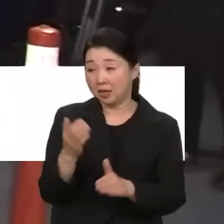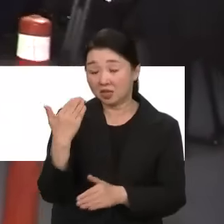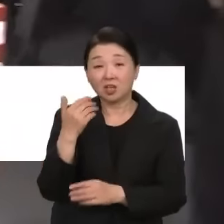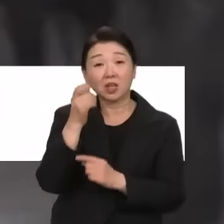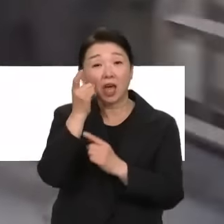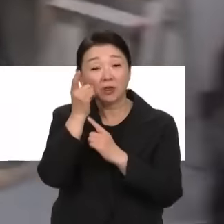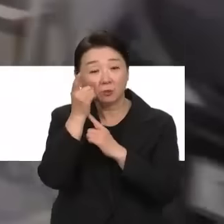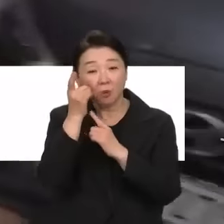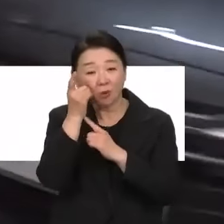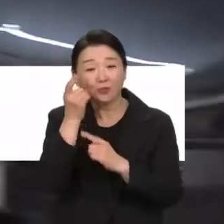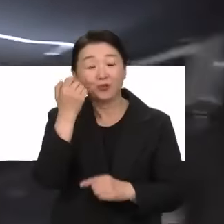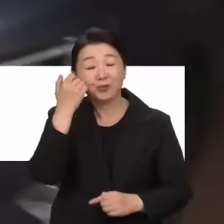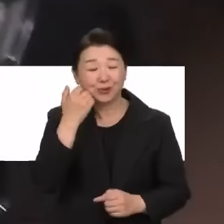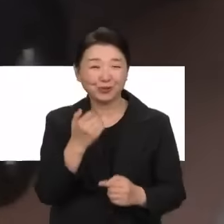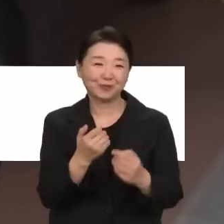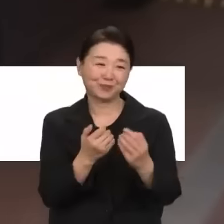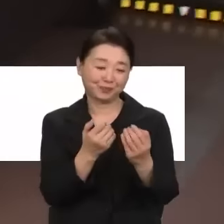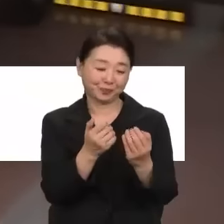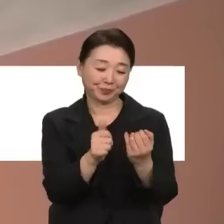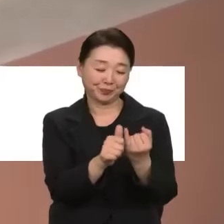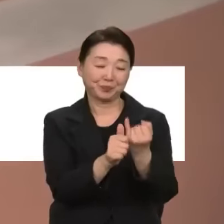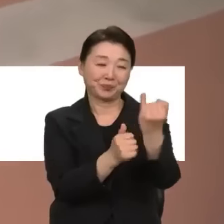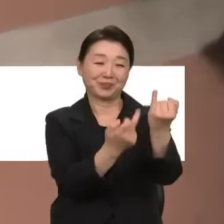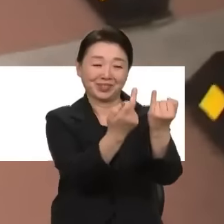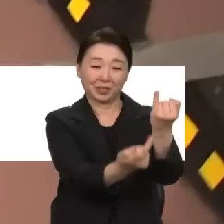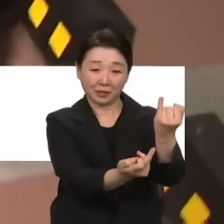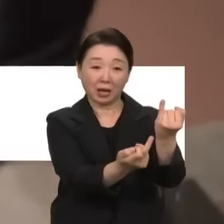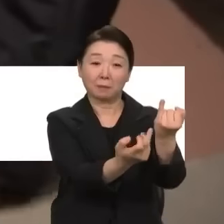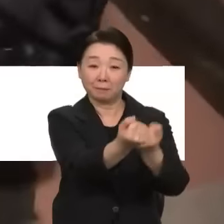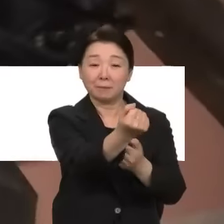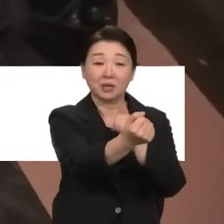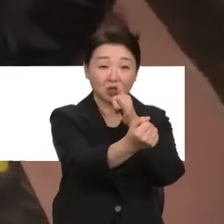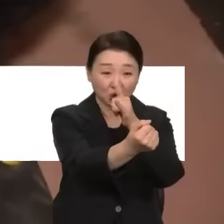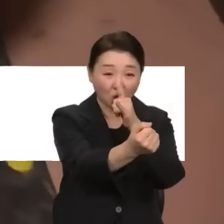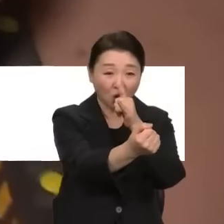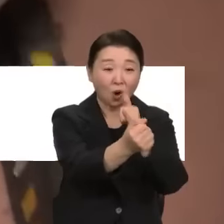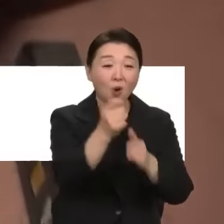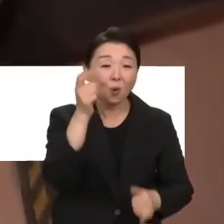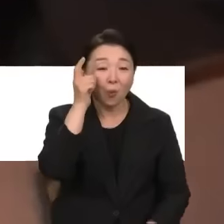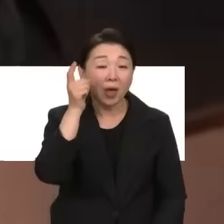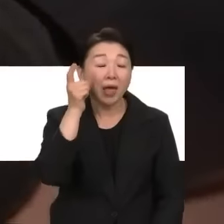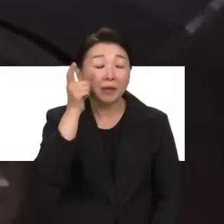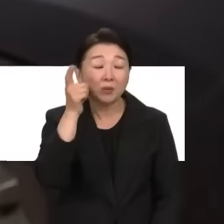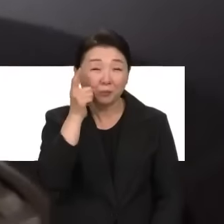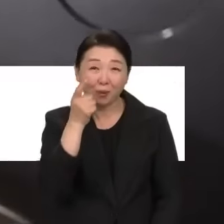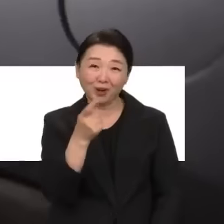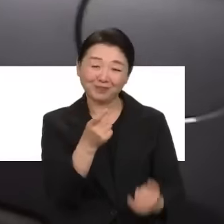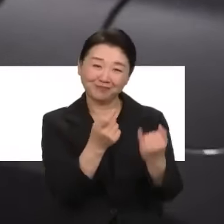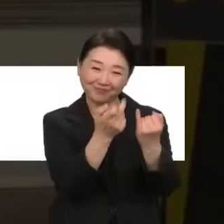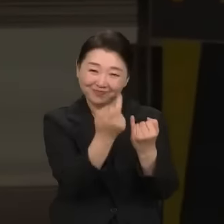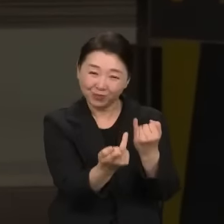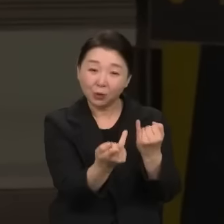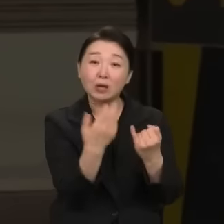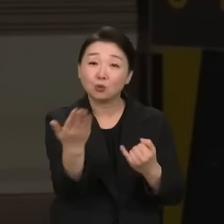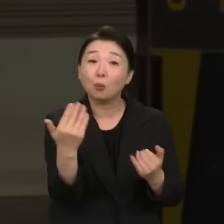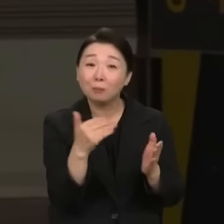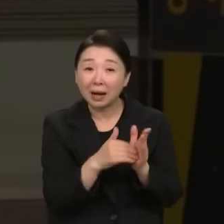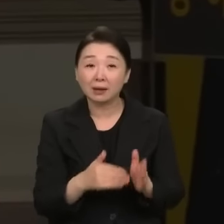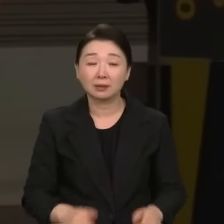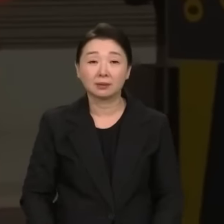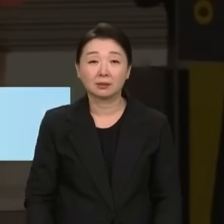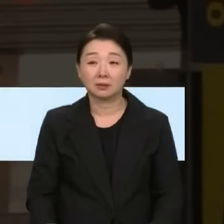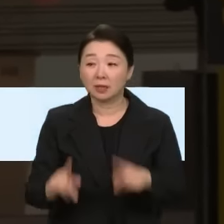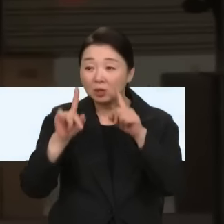핸드폰은 처남이 갖고 있었고 보통 우리가 핸드폰 바꾸면 공폰을 뭐 조카를 주기도 하고 그러잖아요. 지난 9월